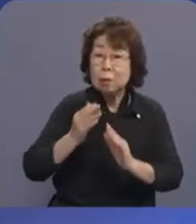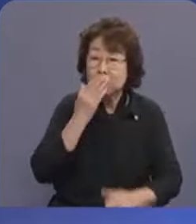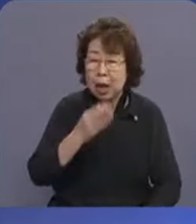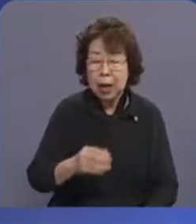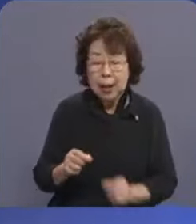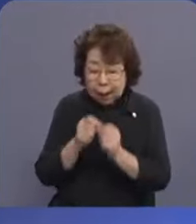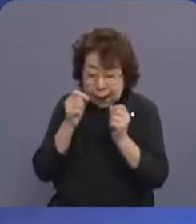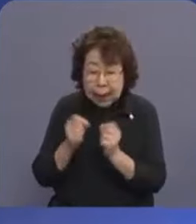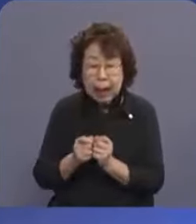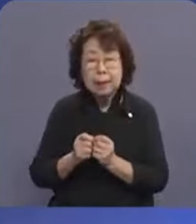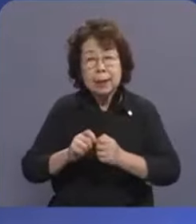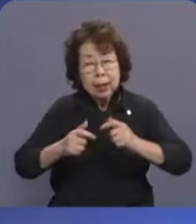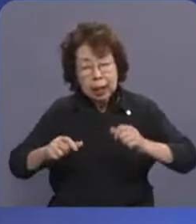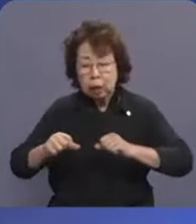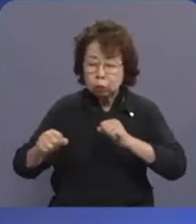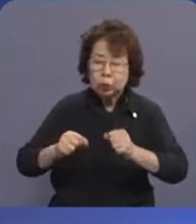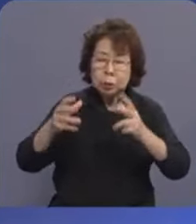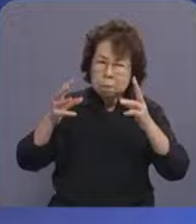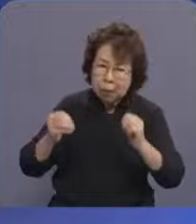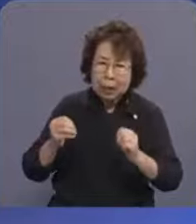민간에서의 움직임도